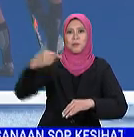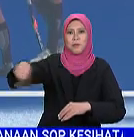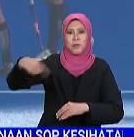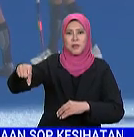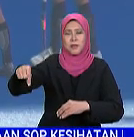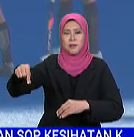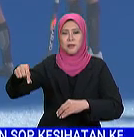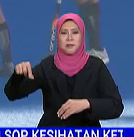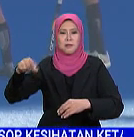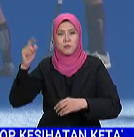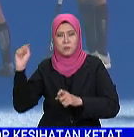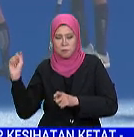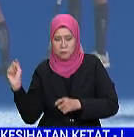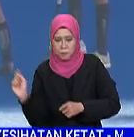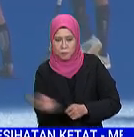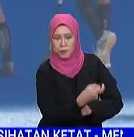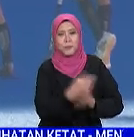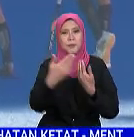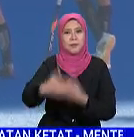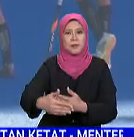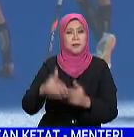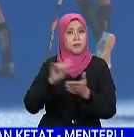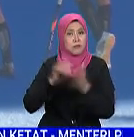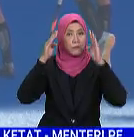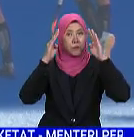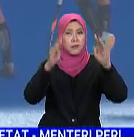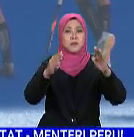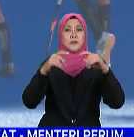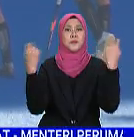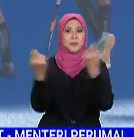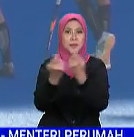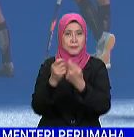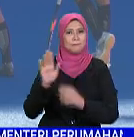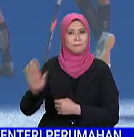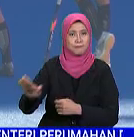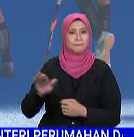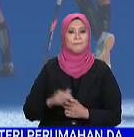kualiti pukulan sudut penalti yang menjadi antara fokus utama bagi pasukannya.